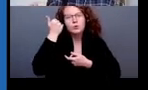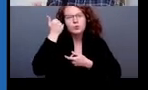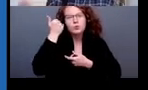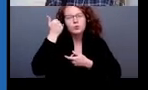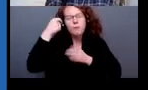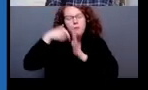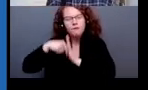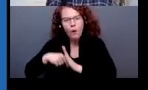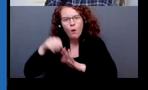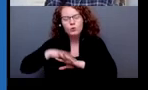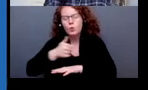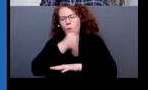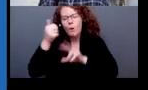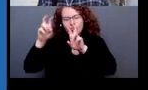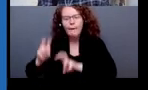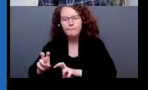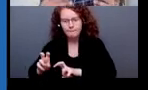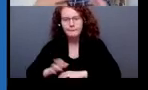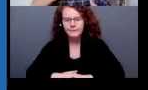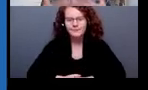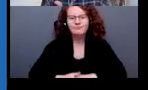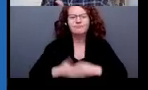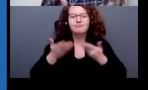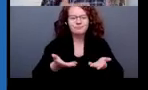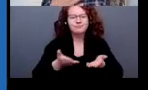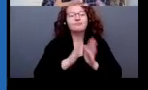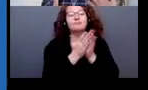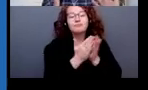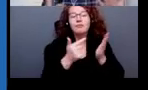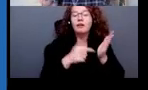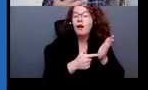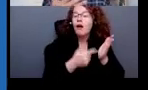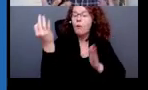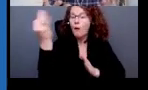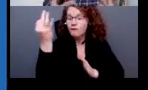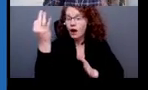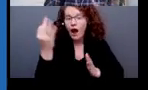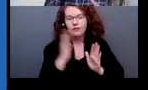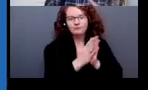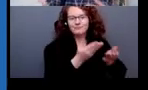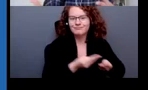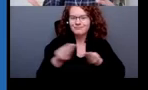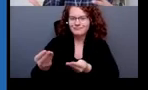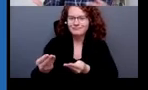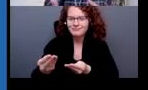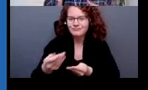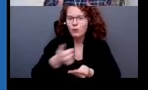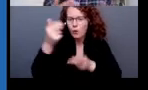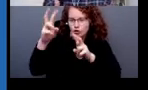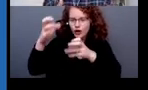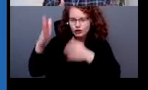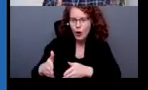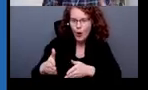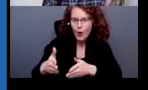permettait également de communiquer le projet lors de conférences, donc avec d'autres chercheurs et d'autres chercheuses, et